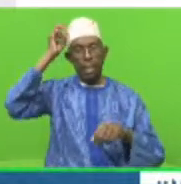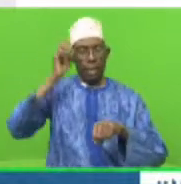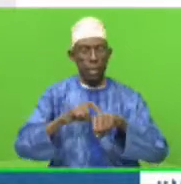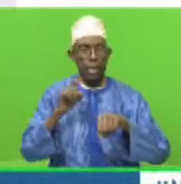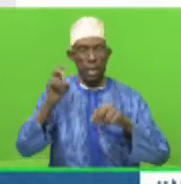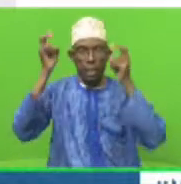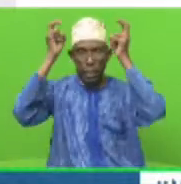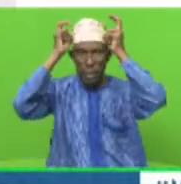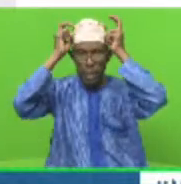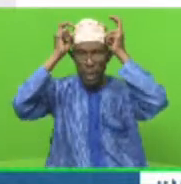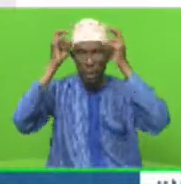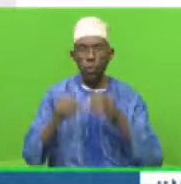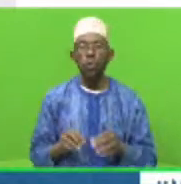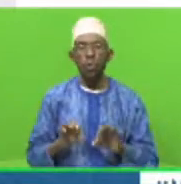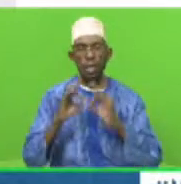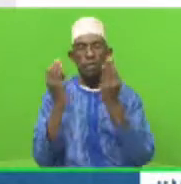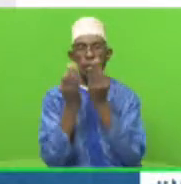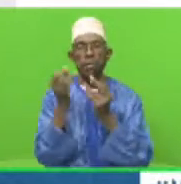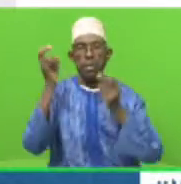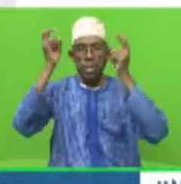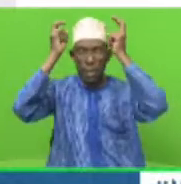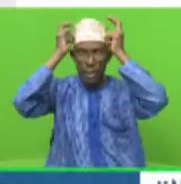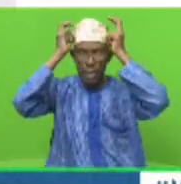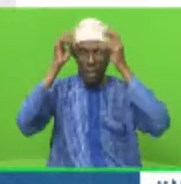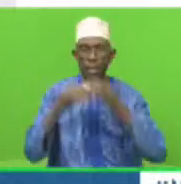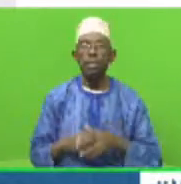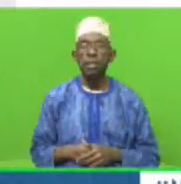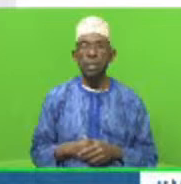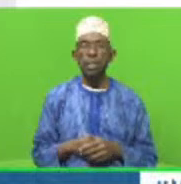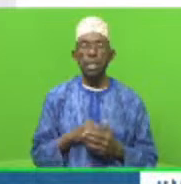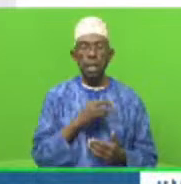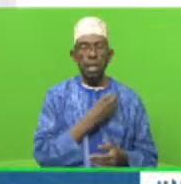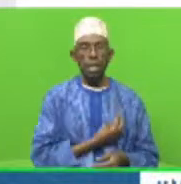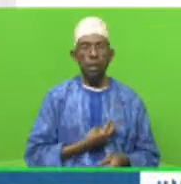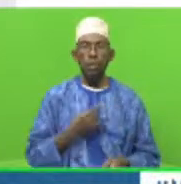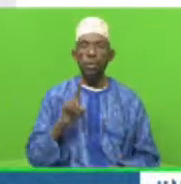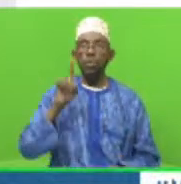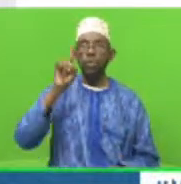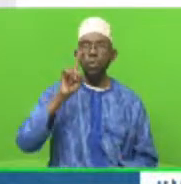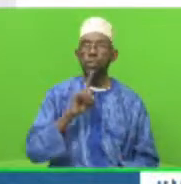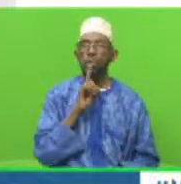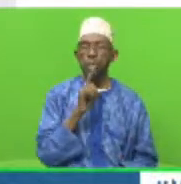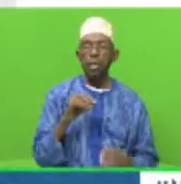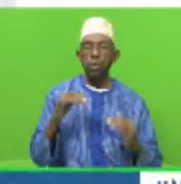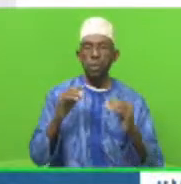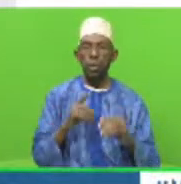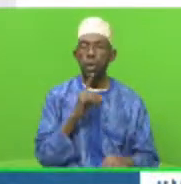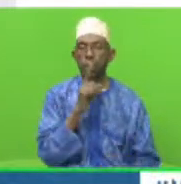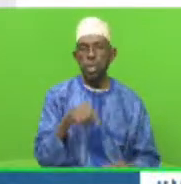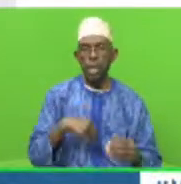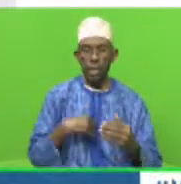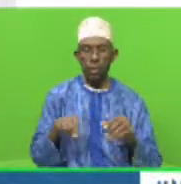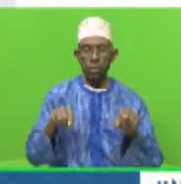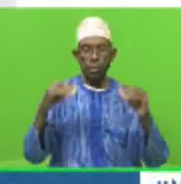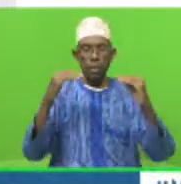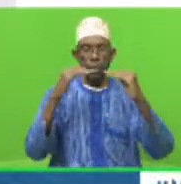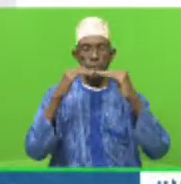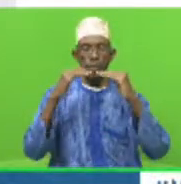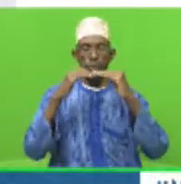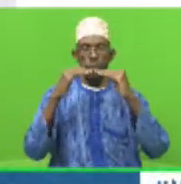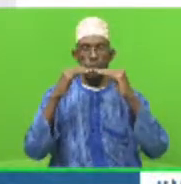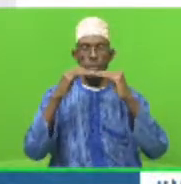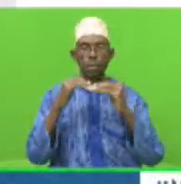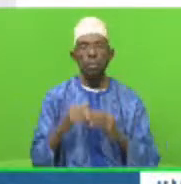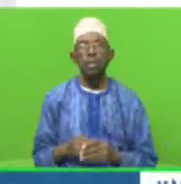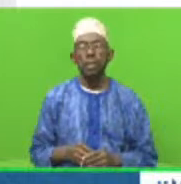wa shayatinihi wa awliyaihi وأتباعه يا رب العالمين. عباد الله، إن الله يأمر بالعدل والإحسان